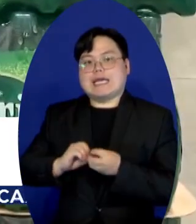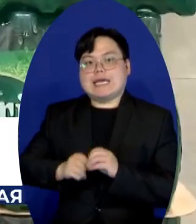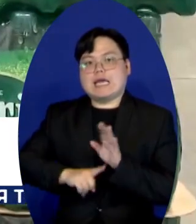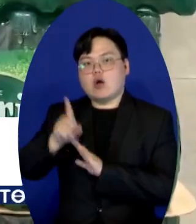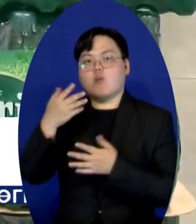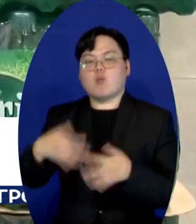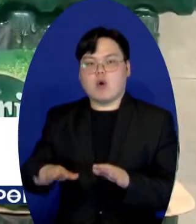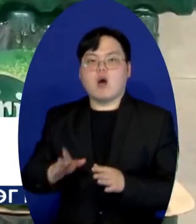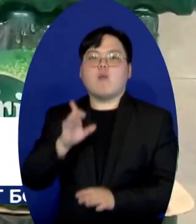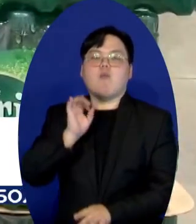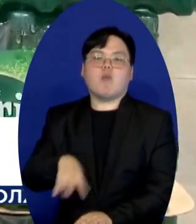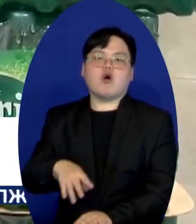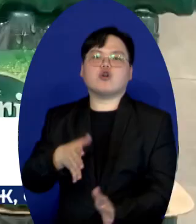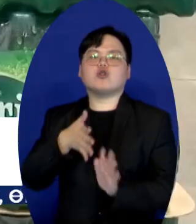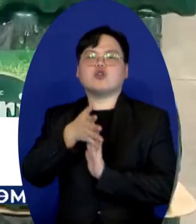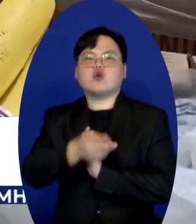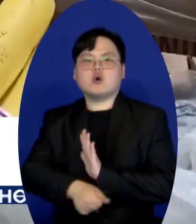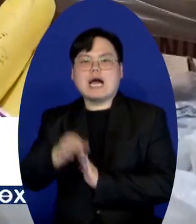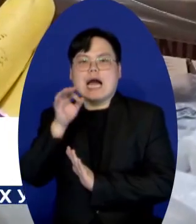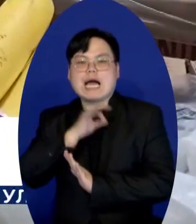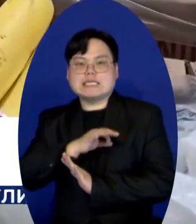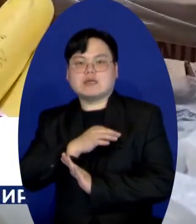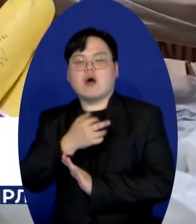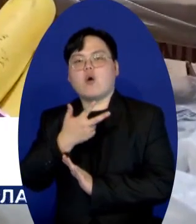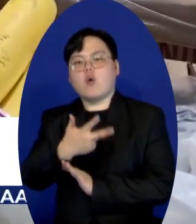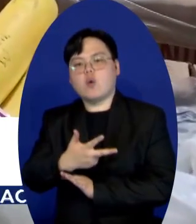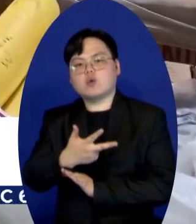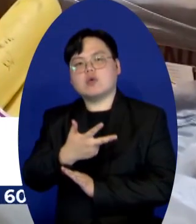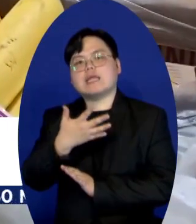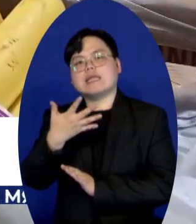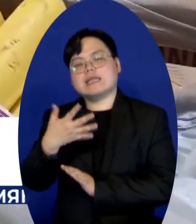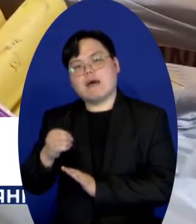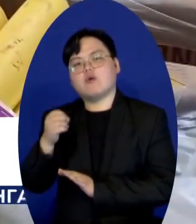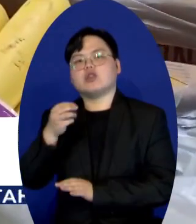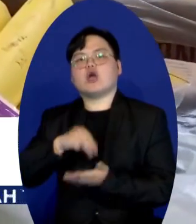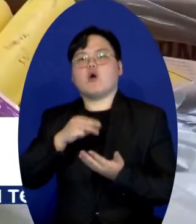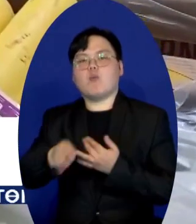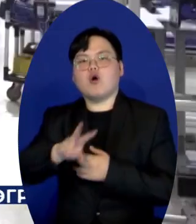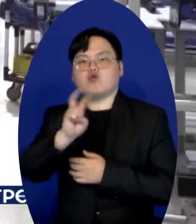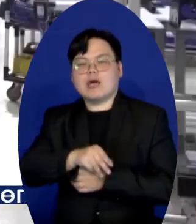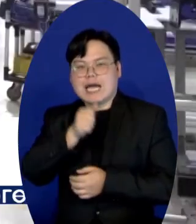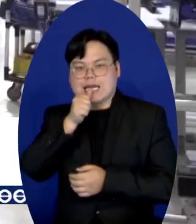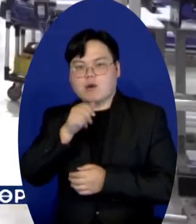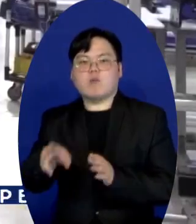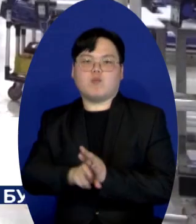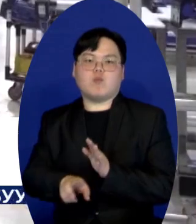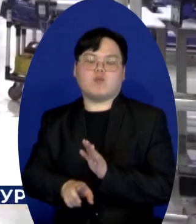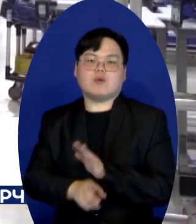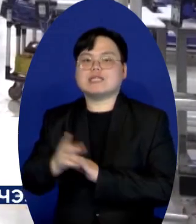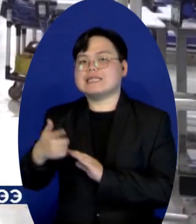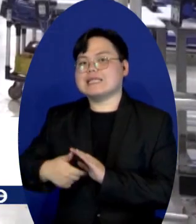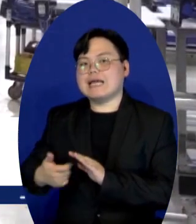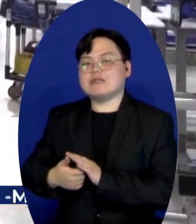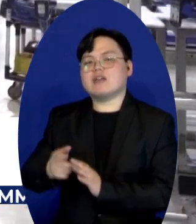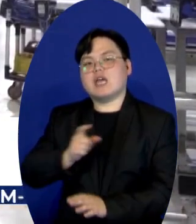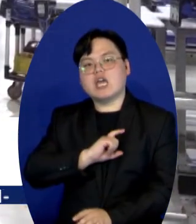төсвийн алдагдал нь 305 тэрбум доллараар түүнээс ч илүүгээр буурна гэдэг тооцоолыг Конгрессийн төсвийн хор хийжээ. Мөн татварын албаныхны